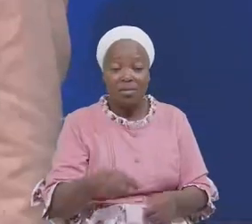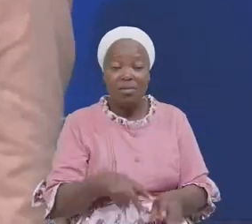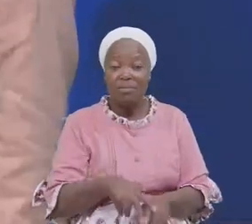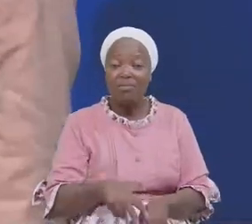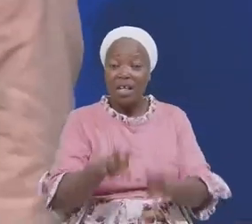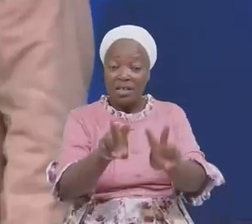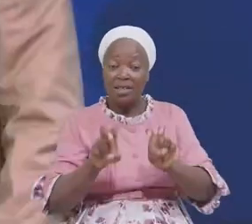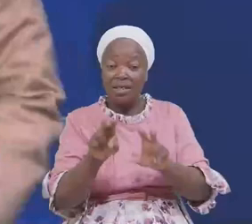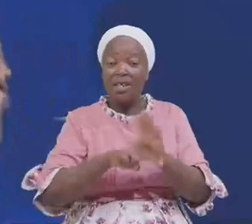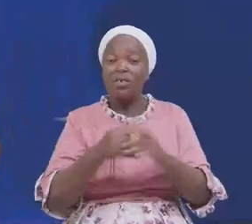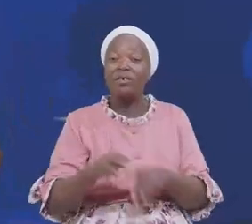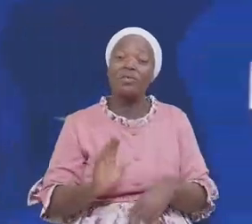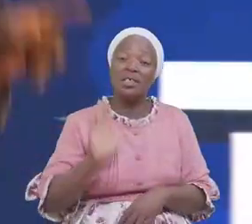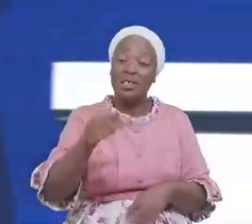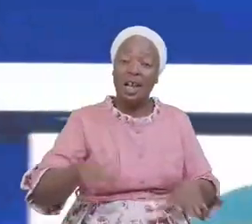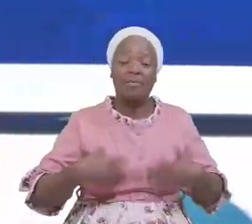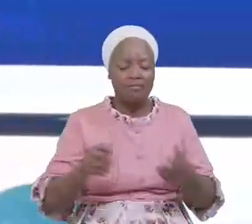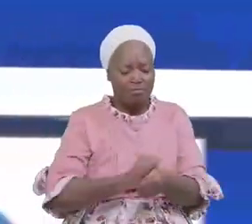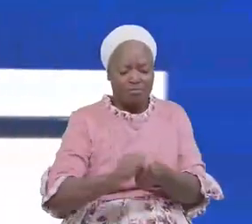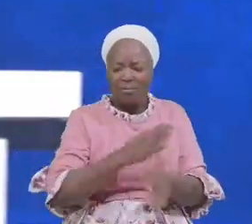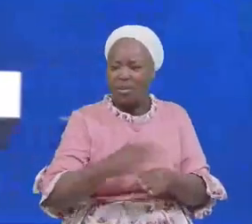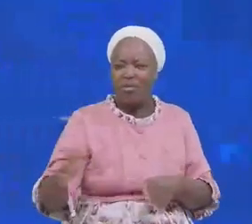L'avarice de sa vie a disparu.